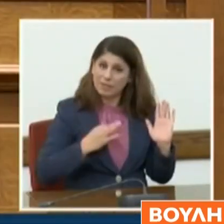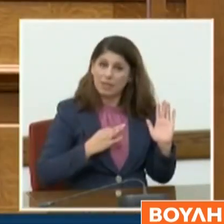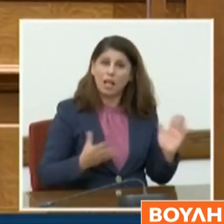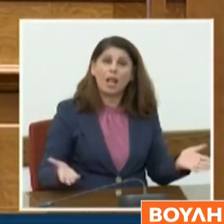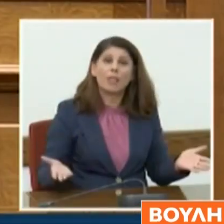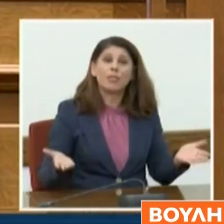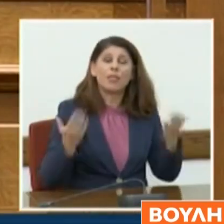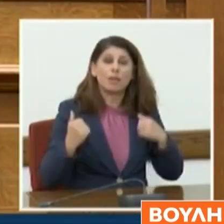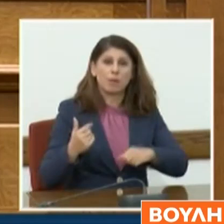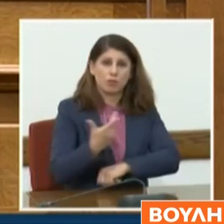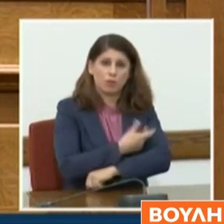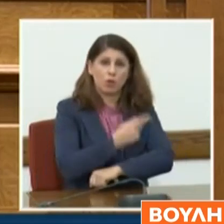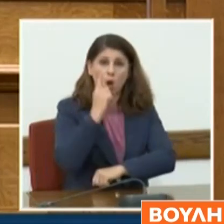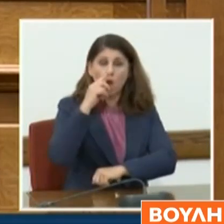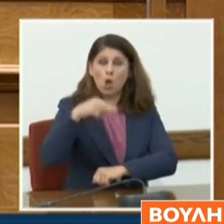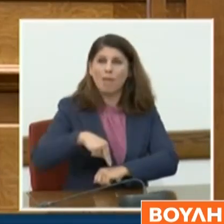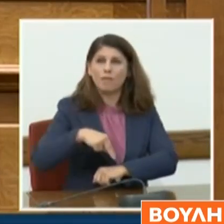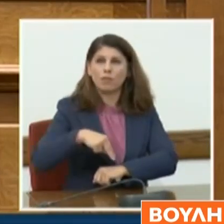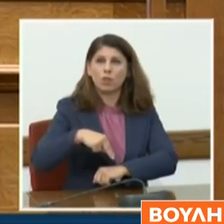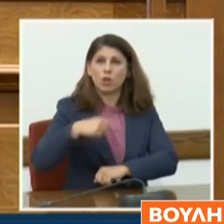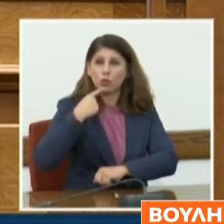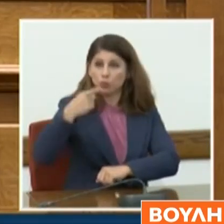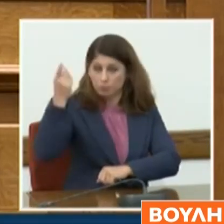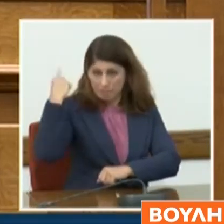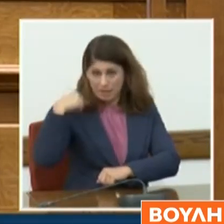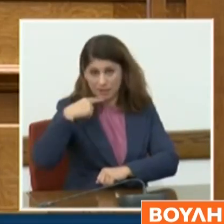εμβόλια το Νοέμβριο του περασμένου έτους.